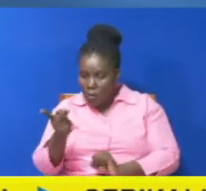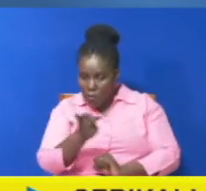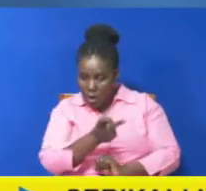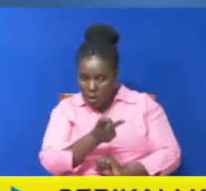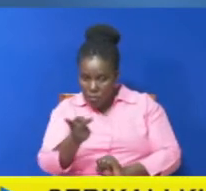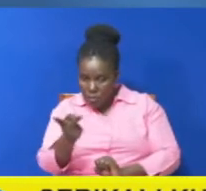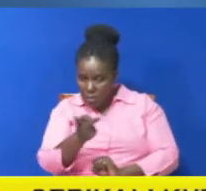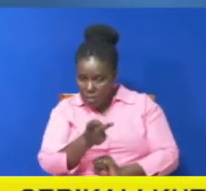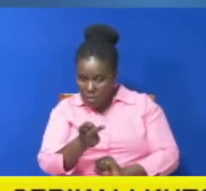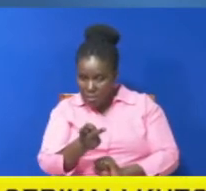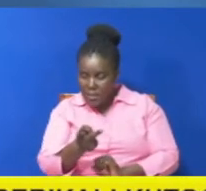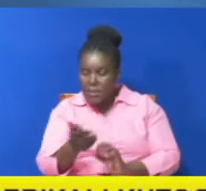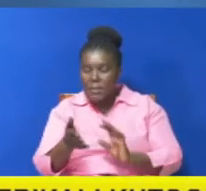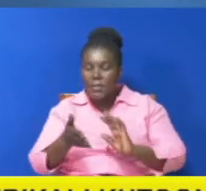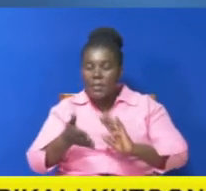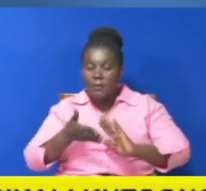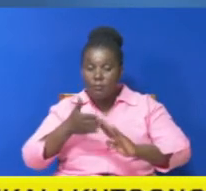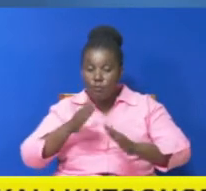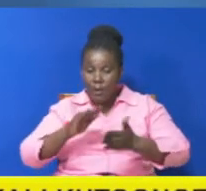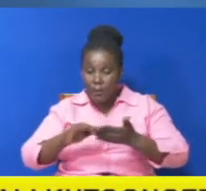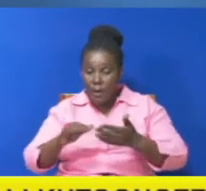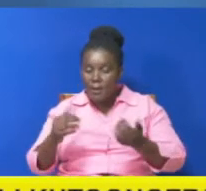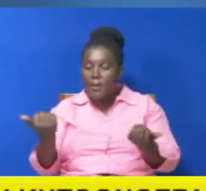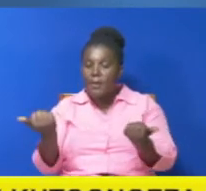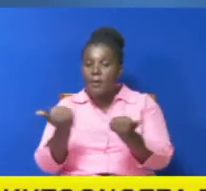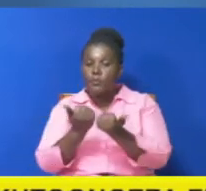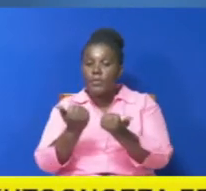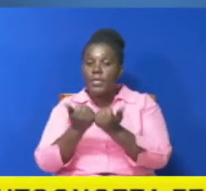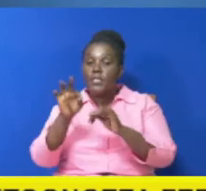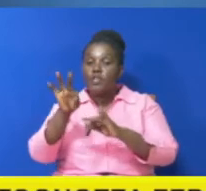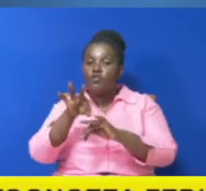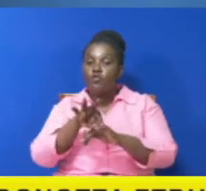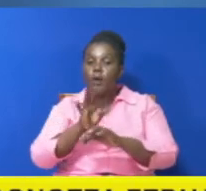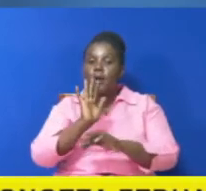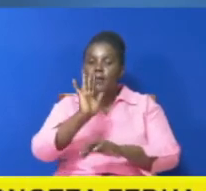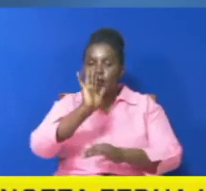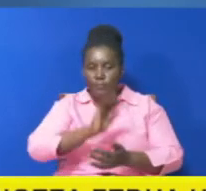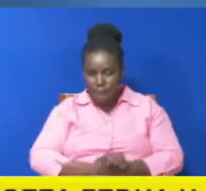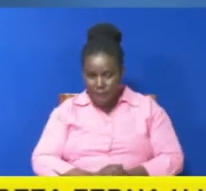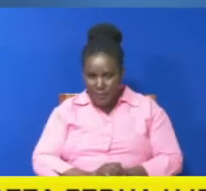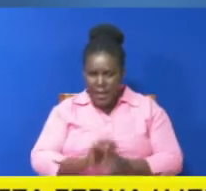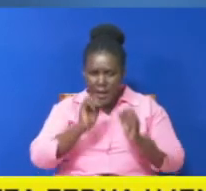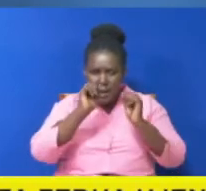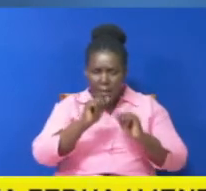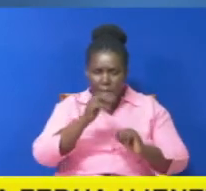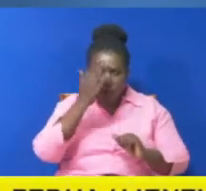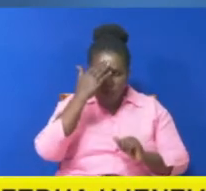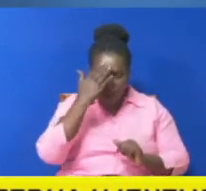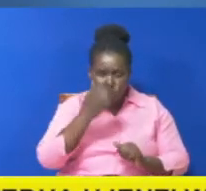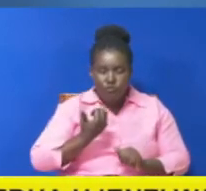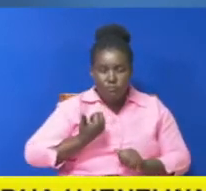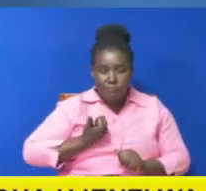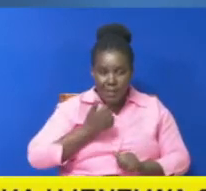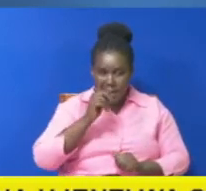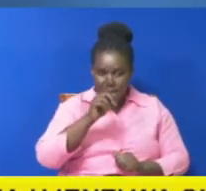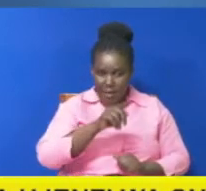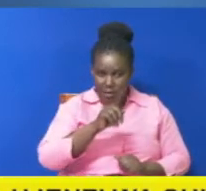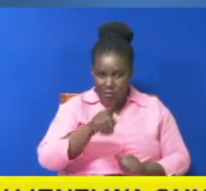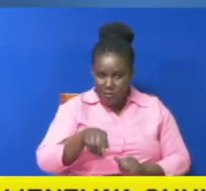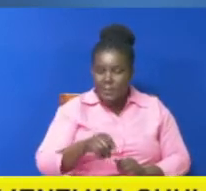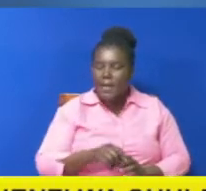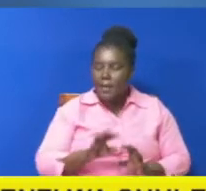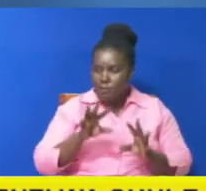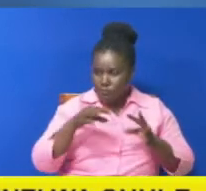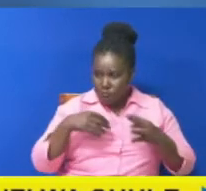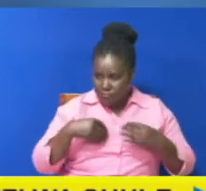wanandoa. Wanaitengenezaje wao wenyewe wanandoa? Kwamba lazima utambue hapa mke wangu kakosa, ukarekebishwa, ukakubali kurekebishika na